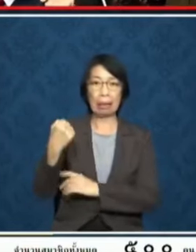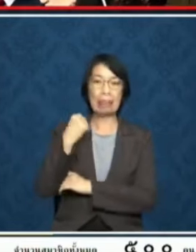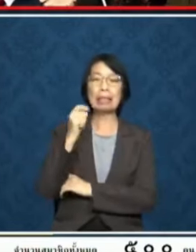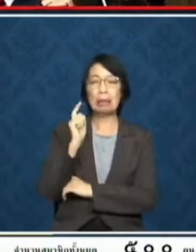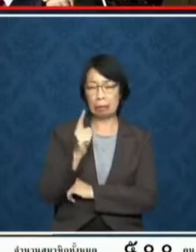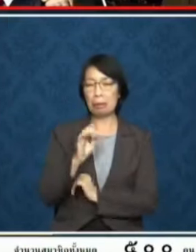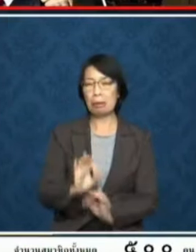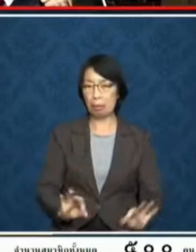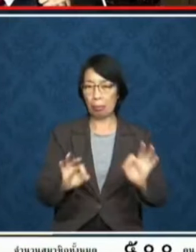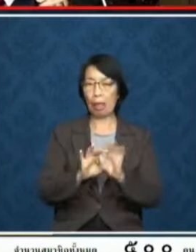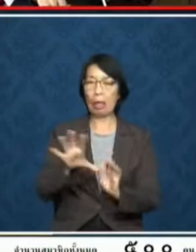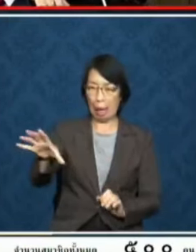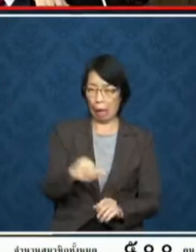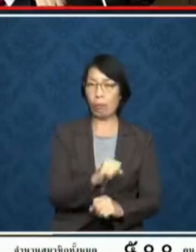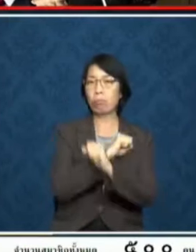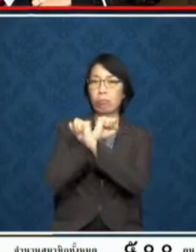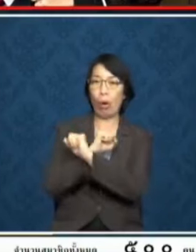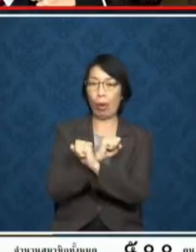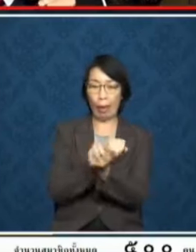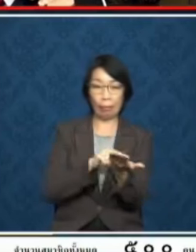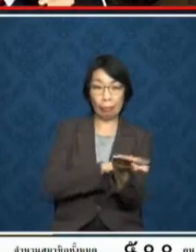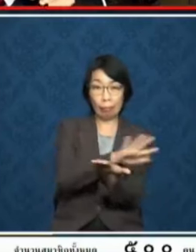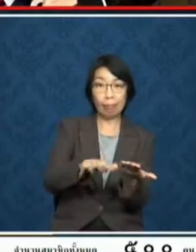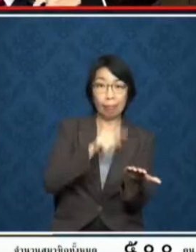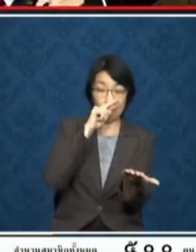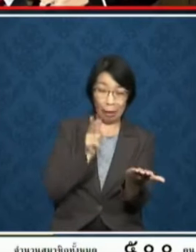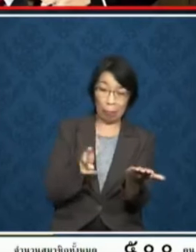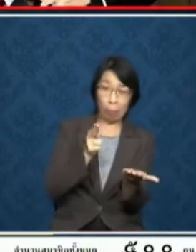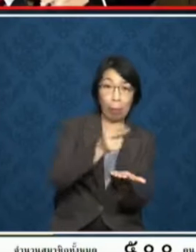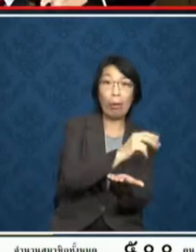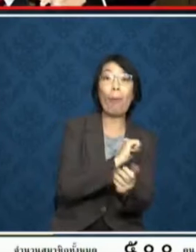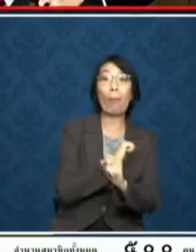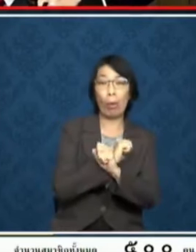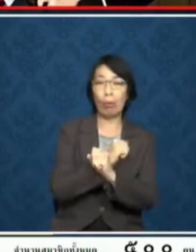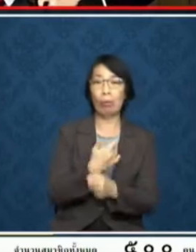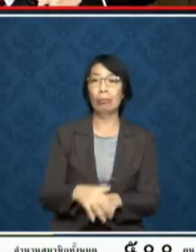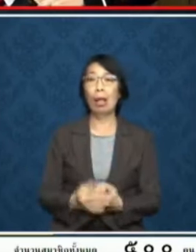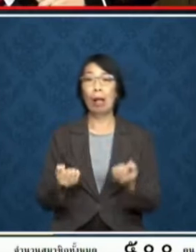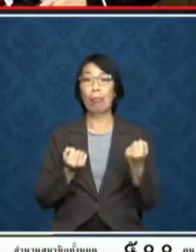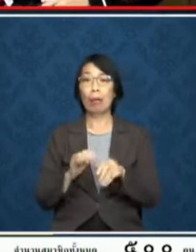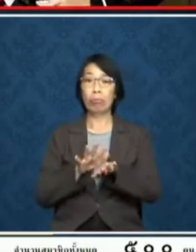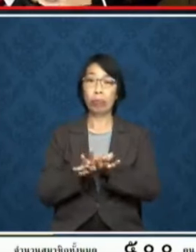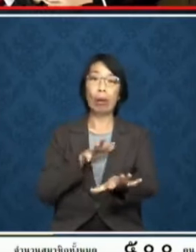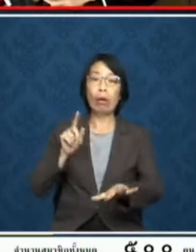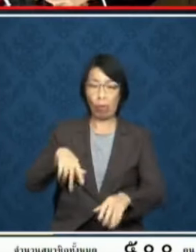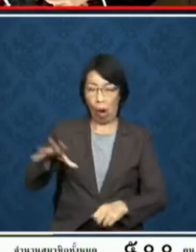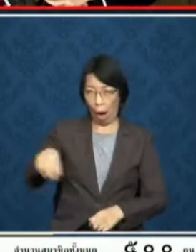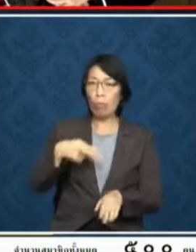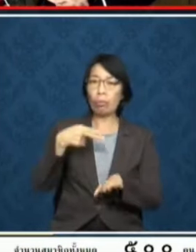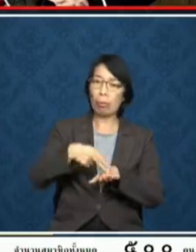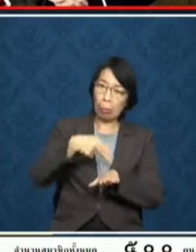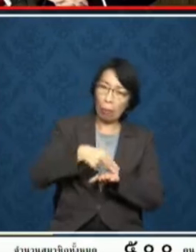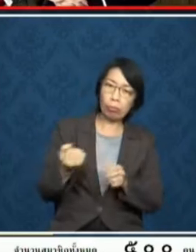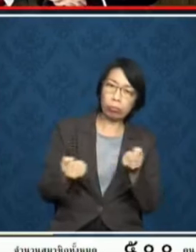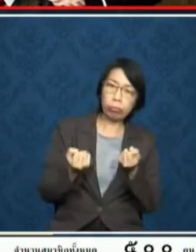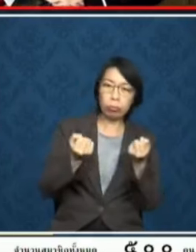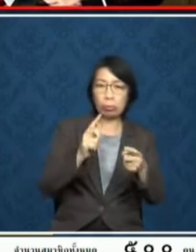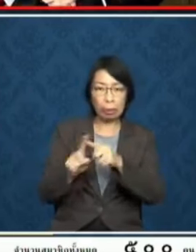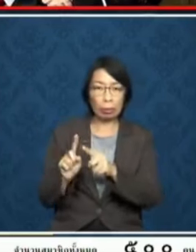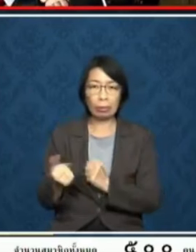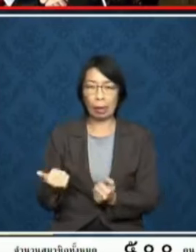การป้องกันประเทศเพราะกองทัพไม่สามารถเคลื่อนทัพได้ถ้าไม่มีน้ำมันและฐานทัพเองก็ไม่สามารถดำเนินงาน